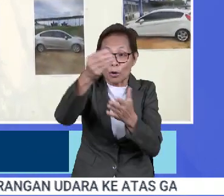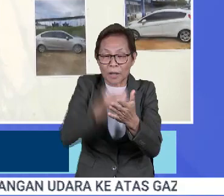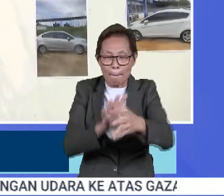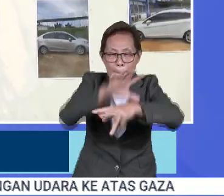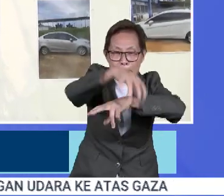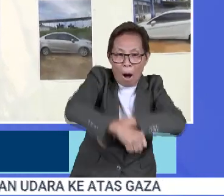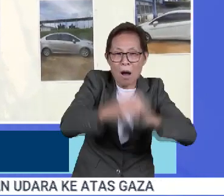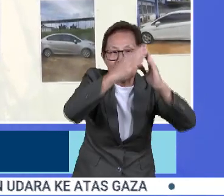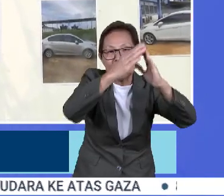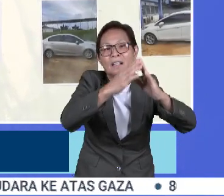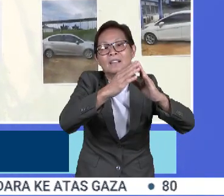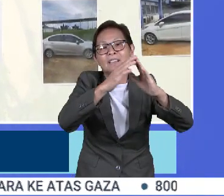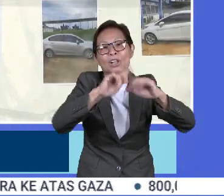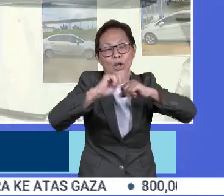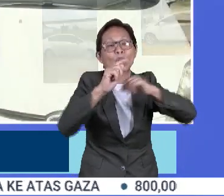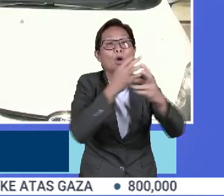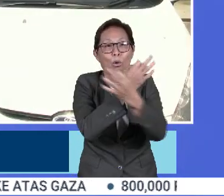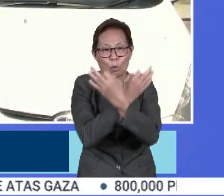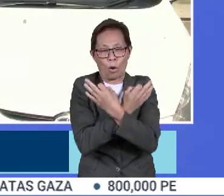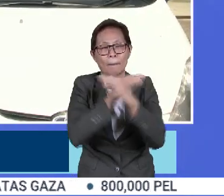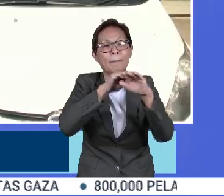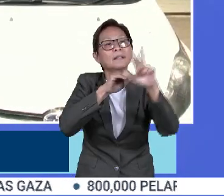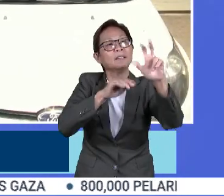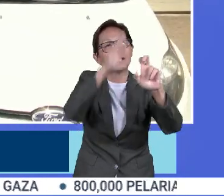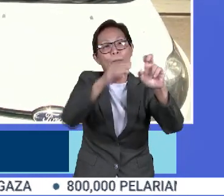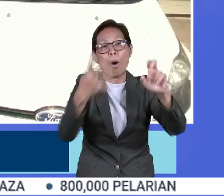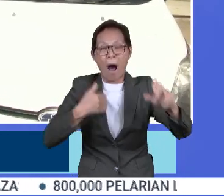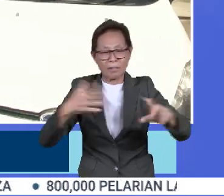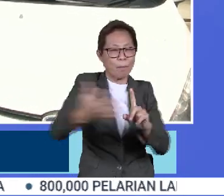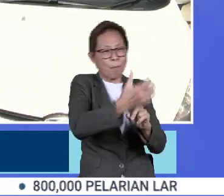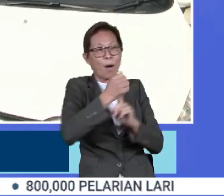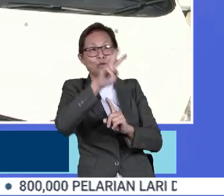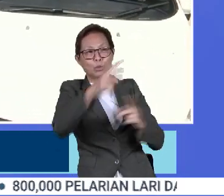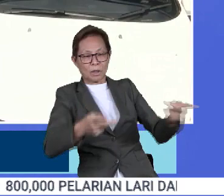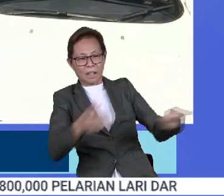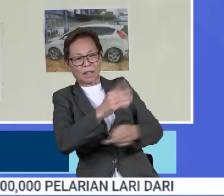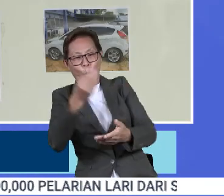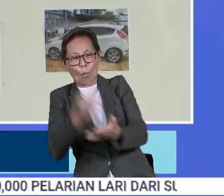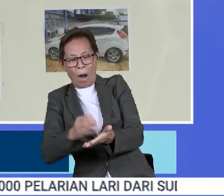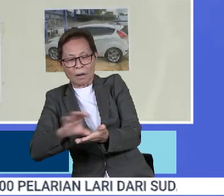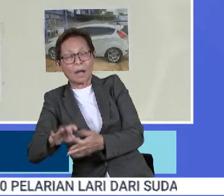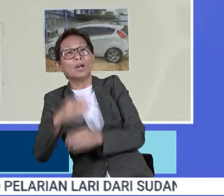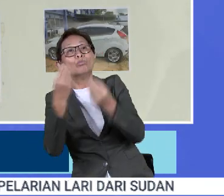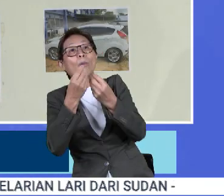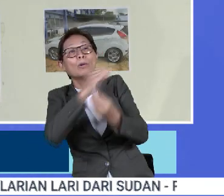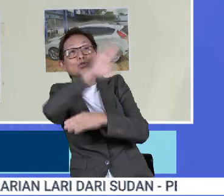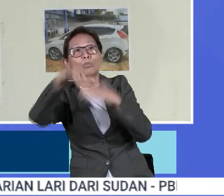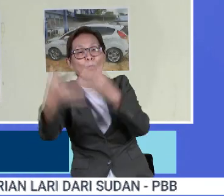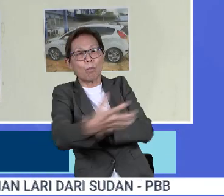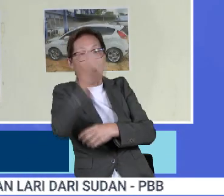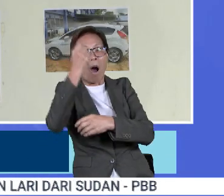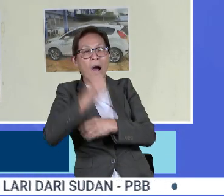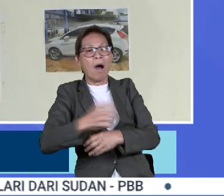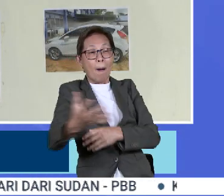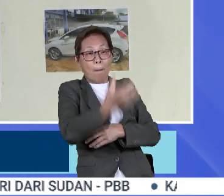serbuan di taman d53 keluar 30 April lalu turunin dan nilai rampasan keseluruhan termasuk